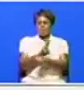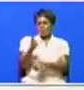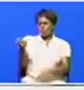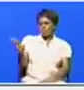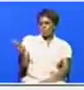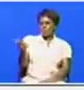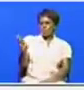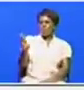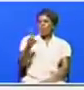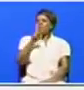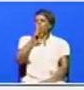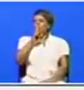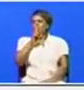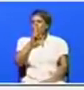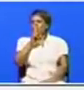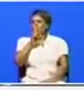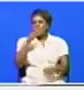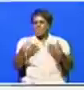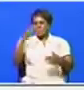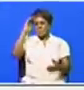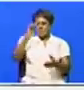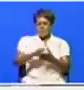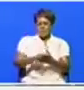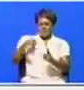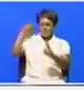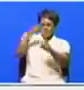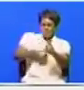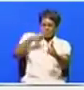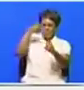risasi kufunga kinywa cha wanayemwamini kuwa mtetezi wa haki.